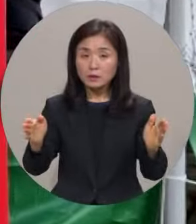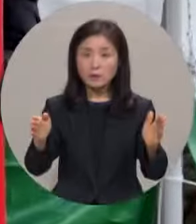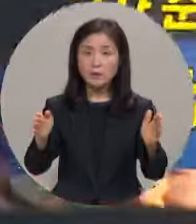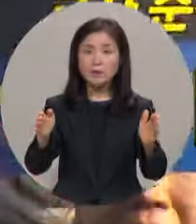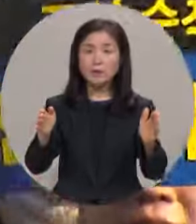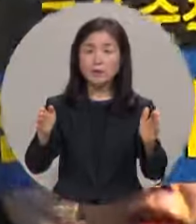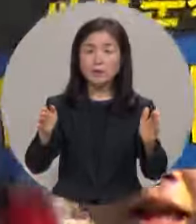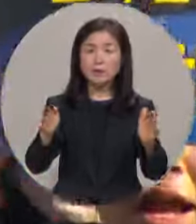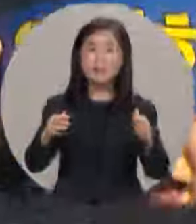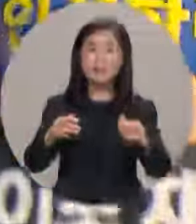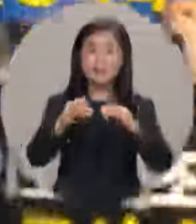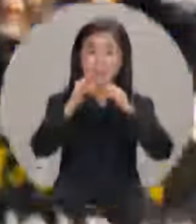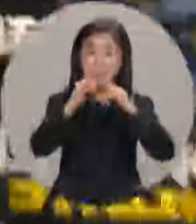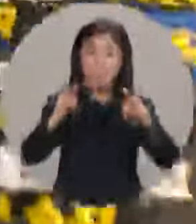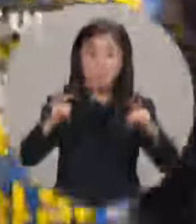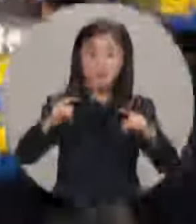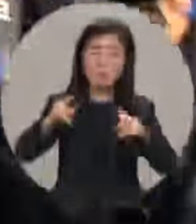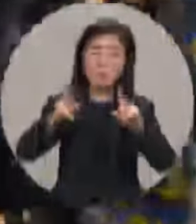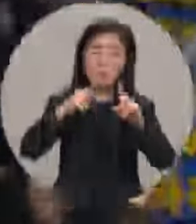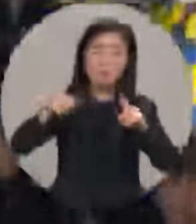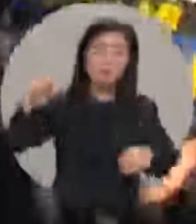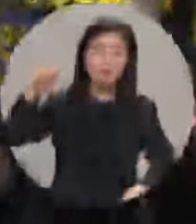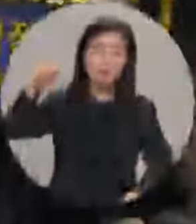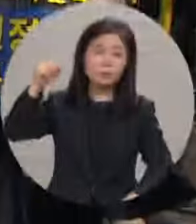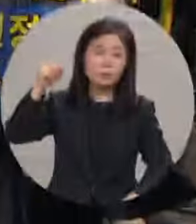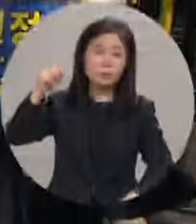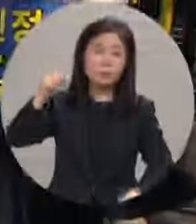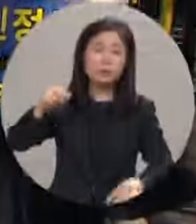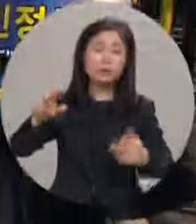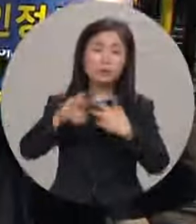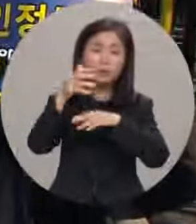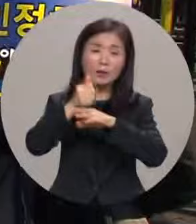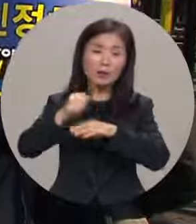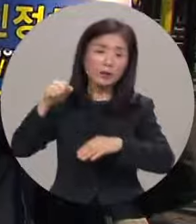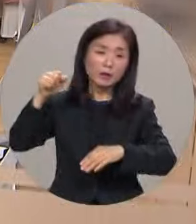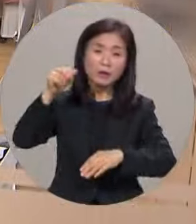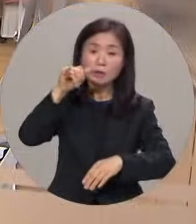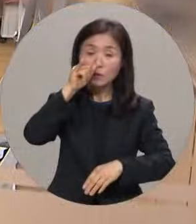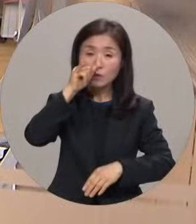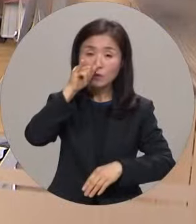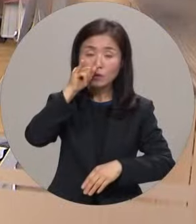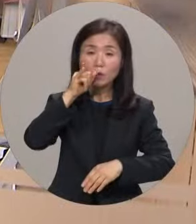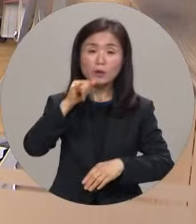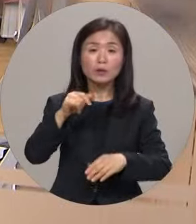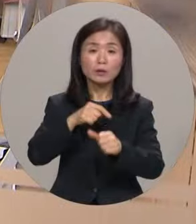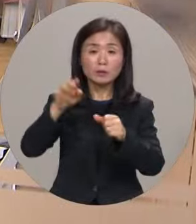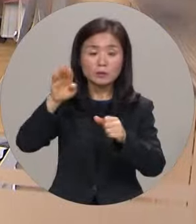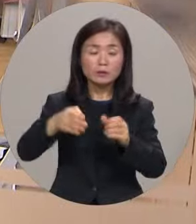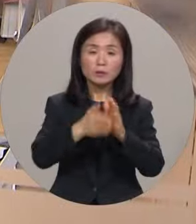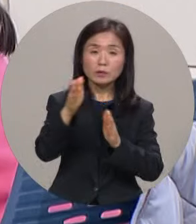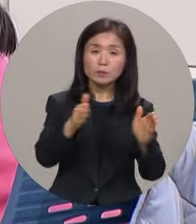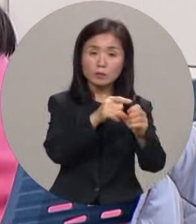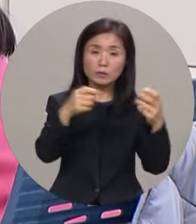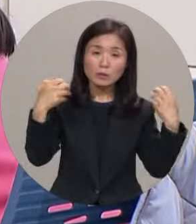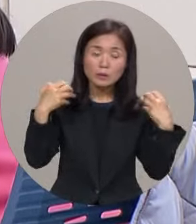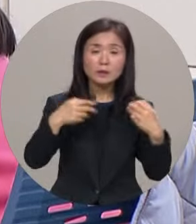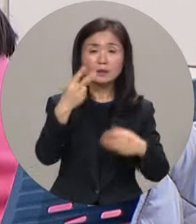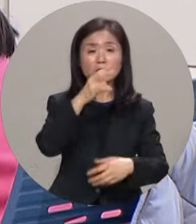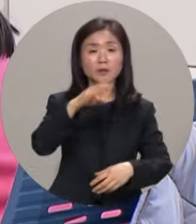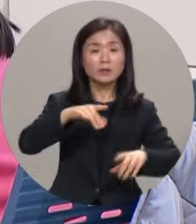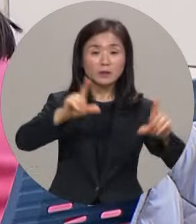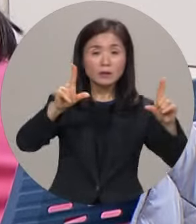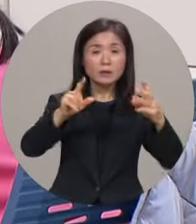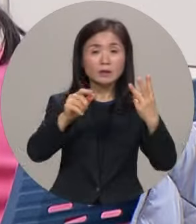진행했고 주말 도심 집회도 이어지고 있는 상황 이런 가운데 교육부는 시도교육청과 2024년 신학기